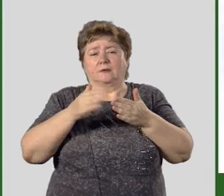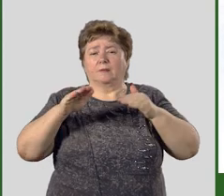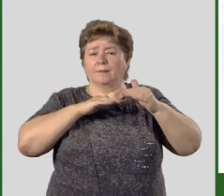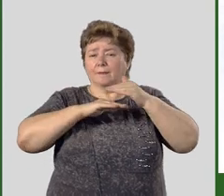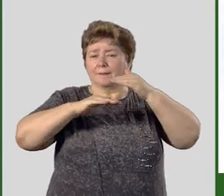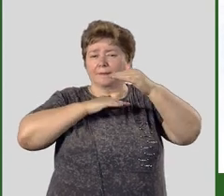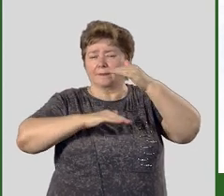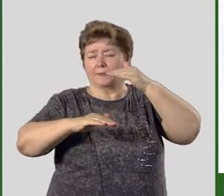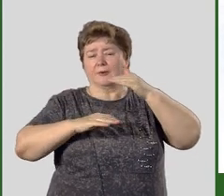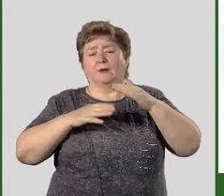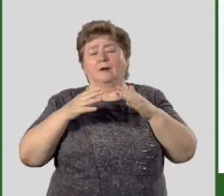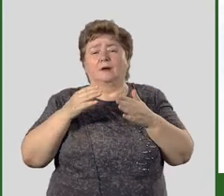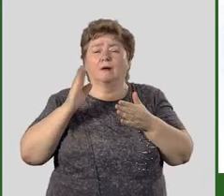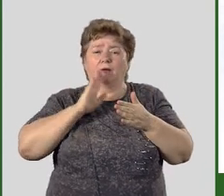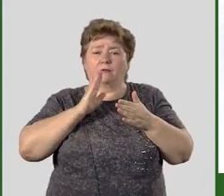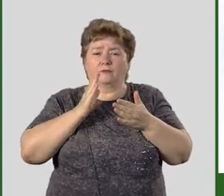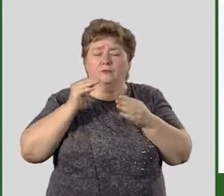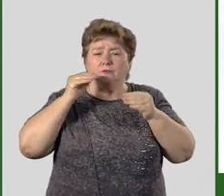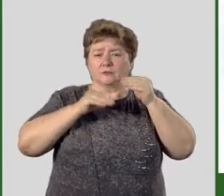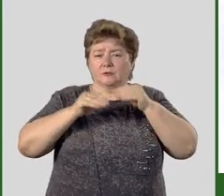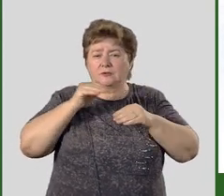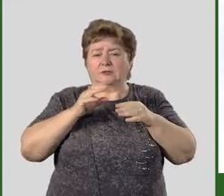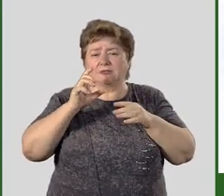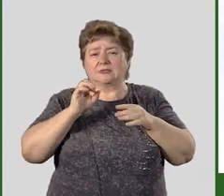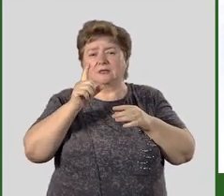межпластовых подземных вод сосредоточены в